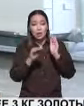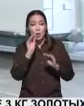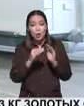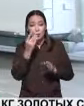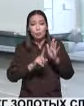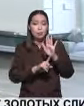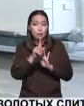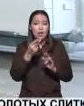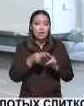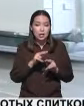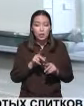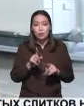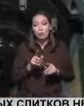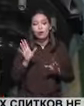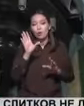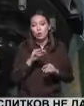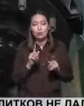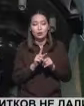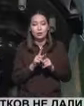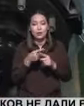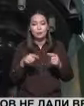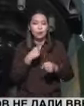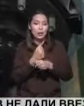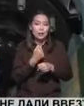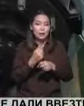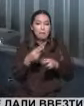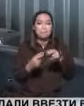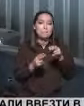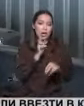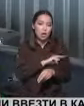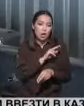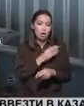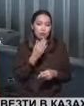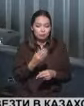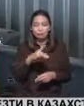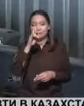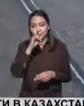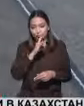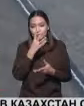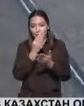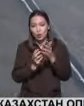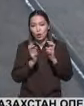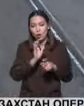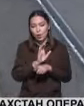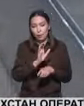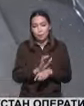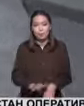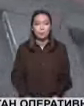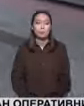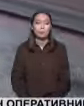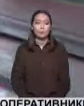с шасси. Далее с ним проводят металлообрабатывающие процедуры и вводят отечественные комплектующие. Слева от меня вы